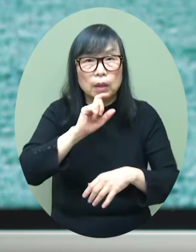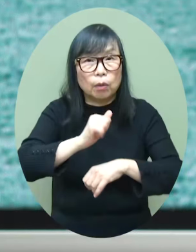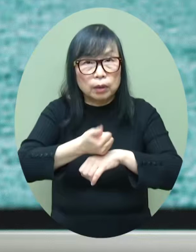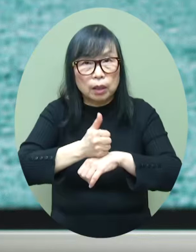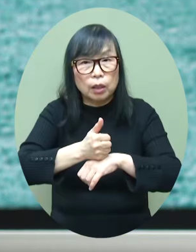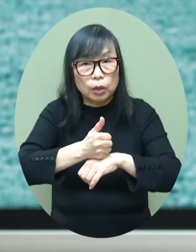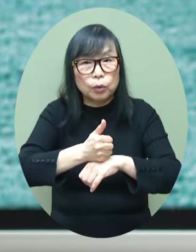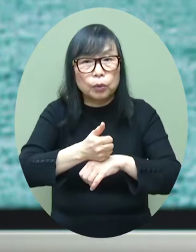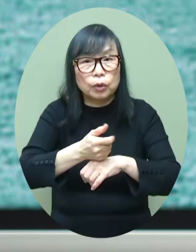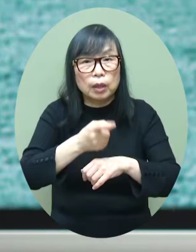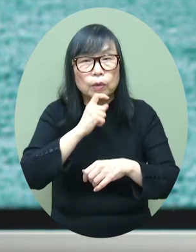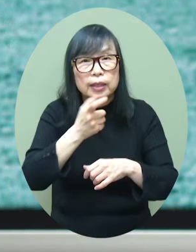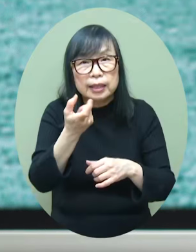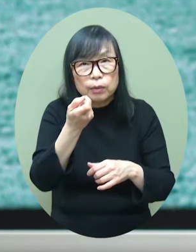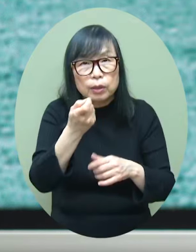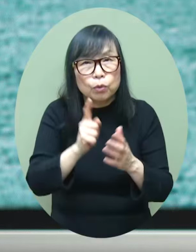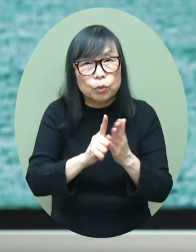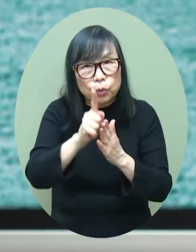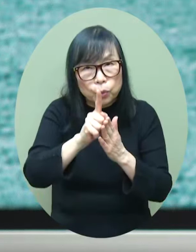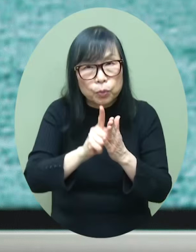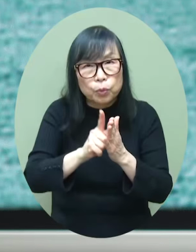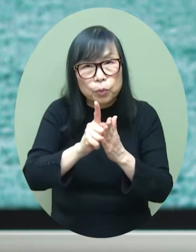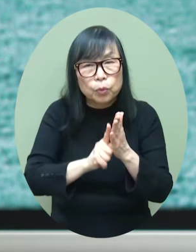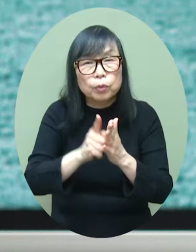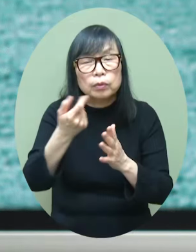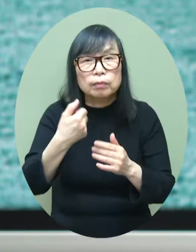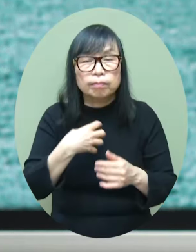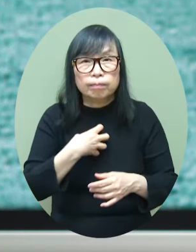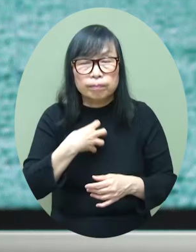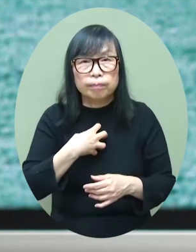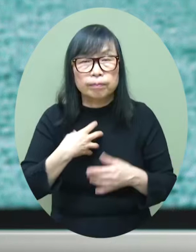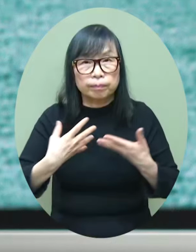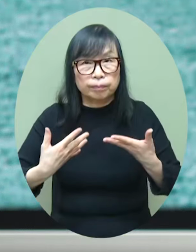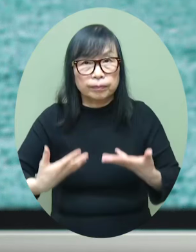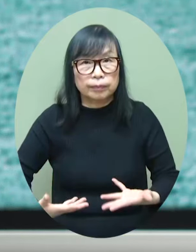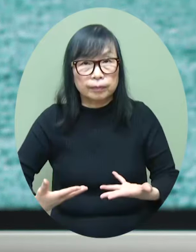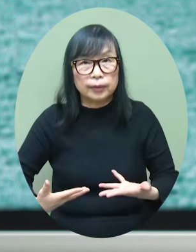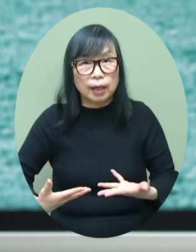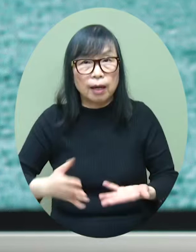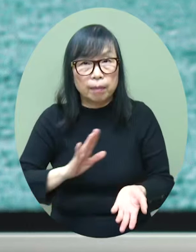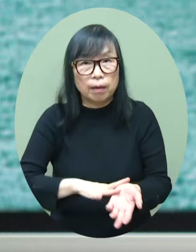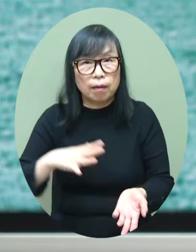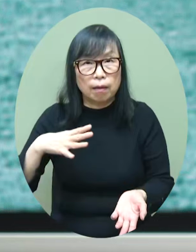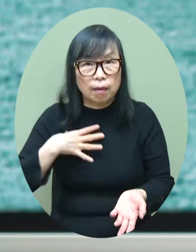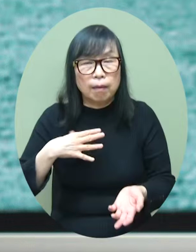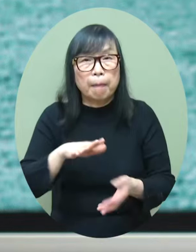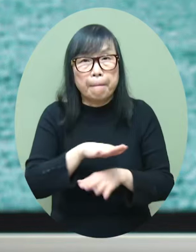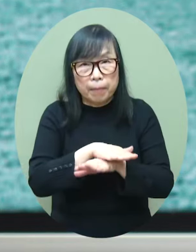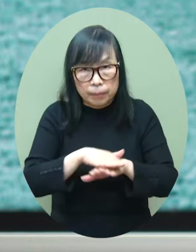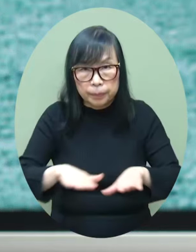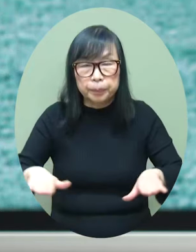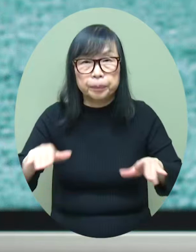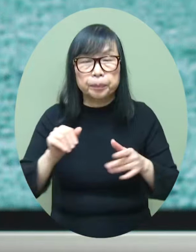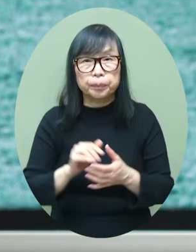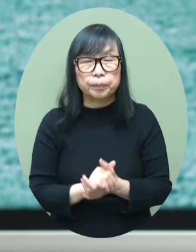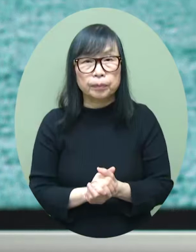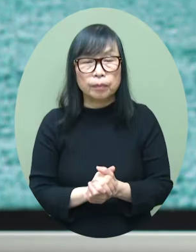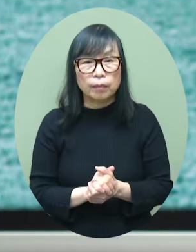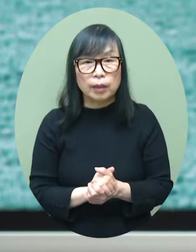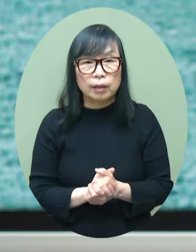數字都會有少少上落嘅。咁但係我就覺得而家嗰個疫情都係相當平穩啦嚇。咁